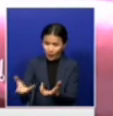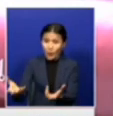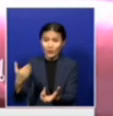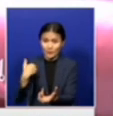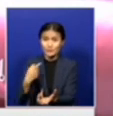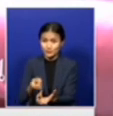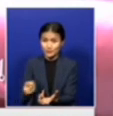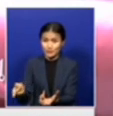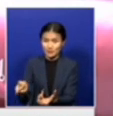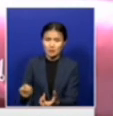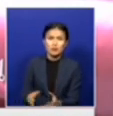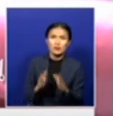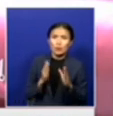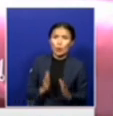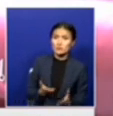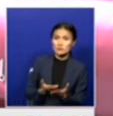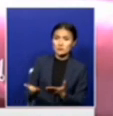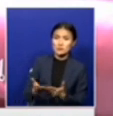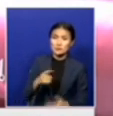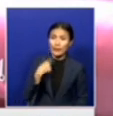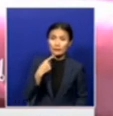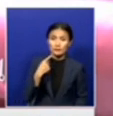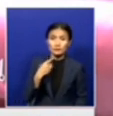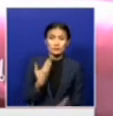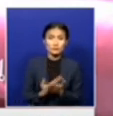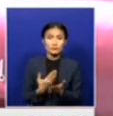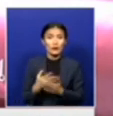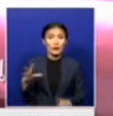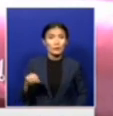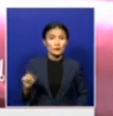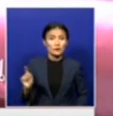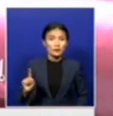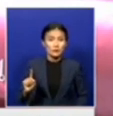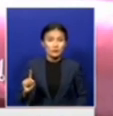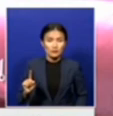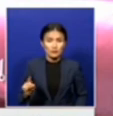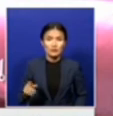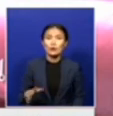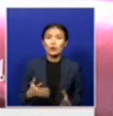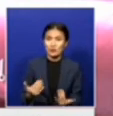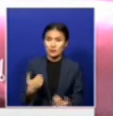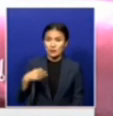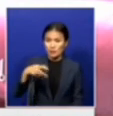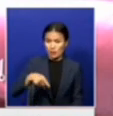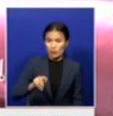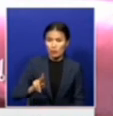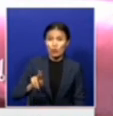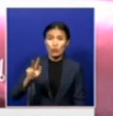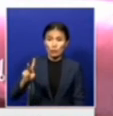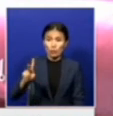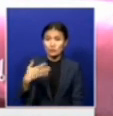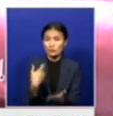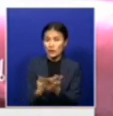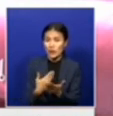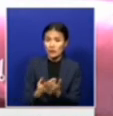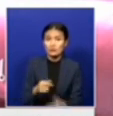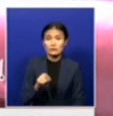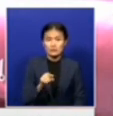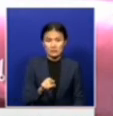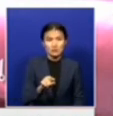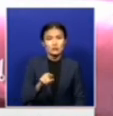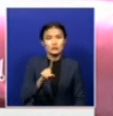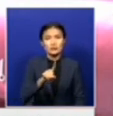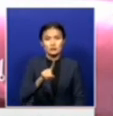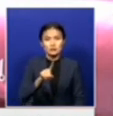ครับจุดอ่อนของพระราชกำหนด1 ล้านล้านบาทมีมากมีเยอะนะครับมีมากมายไม่ว่าจะเป็นเรื่องของคณะกรรม